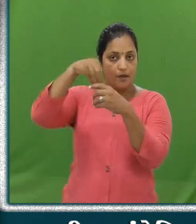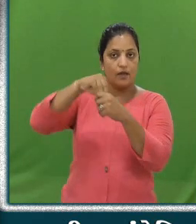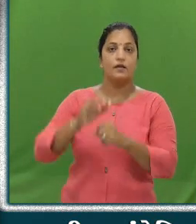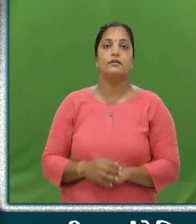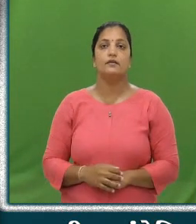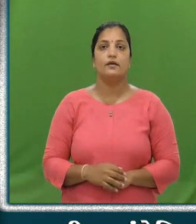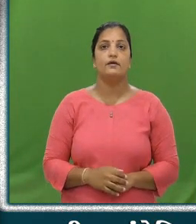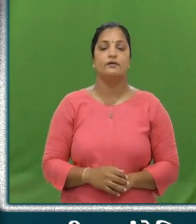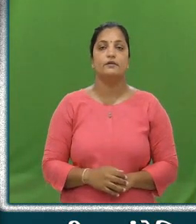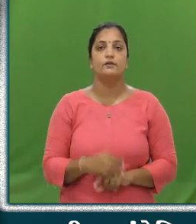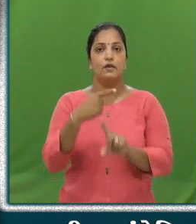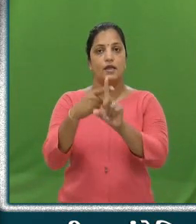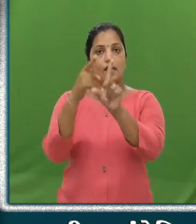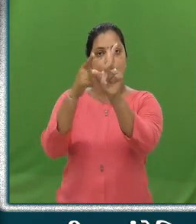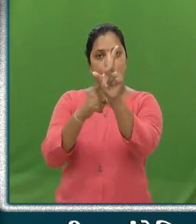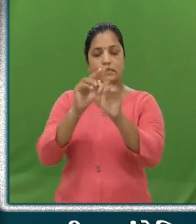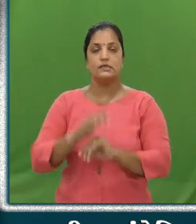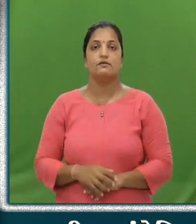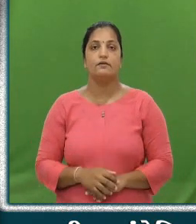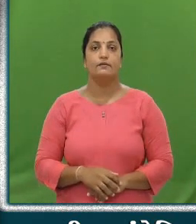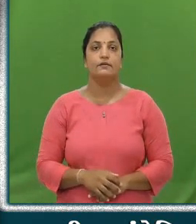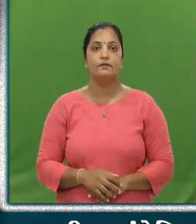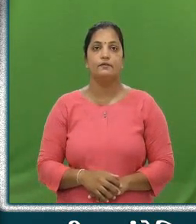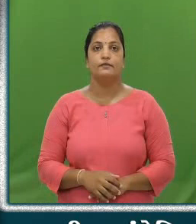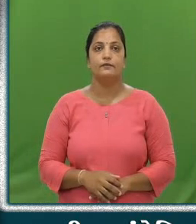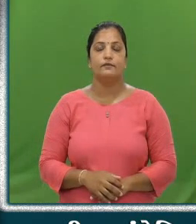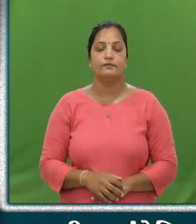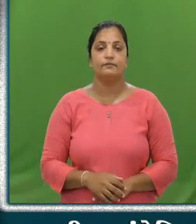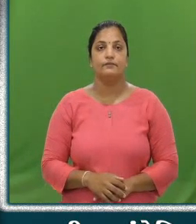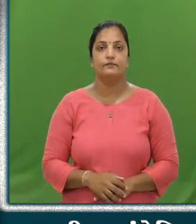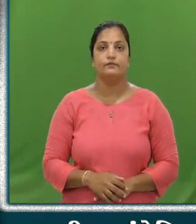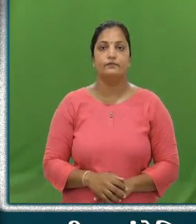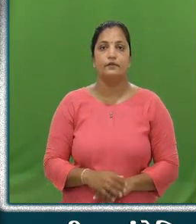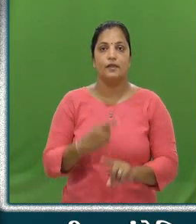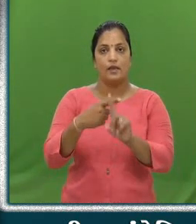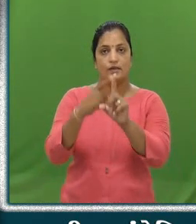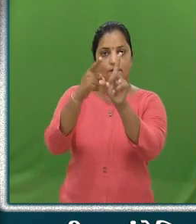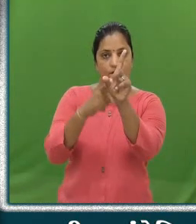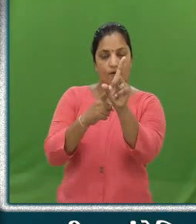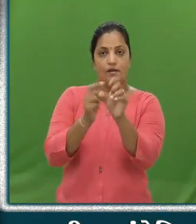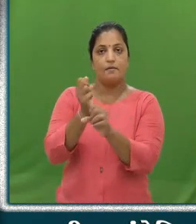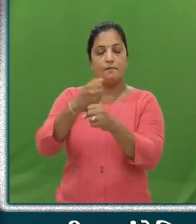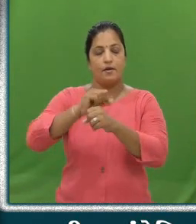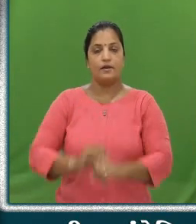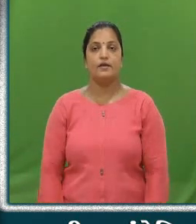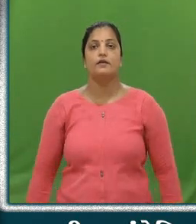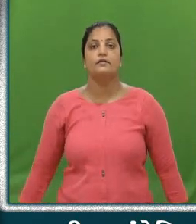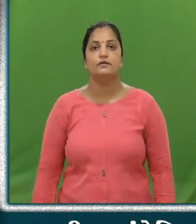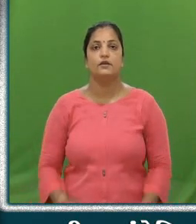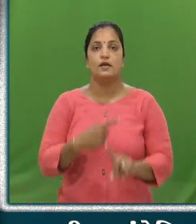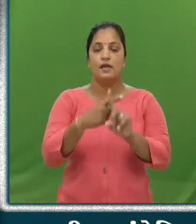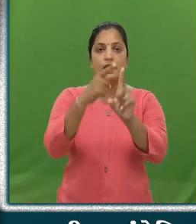મળે એટલે જે રચના જે થતી હોય છે તે આ રીતે કઈ છે તો એક્સ વાય જે છે